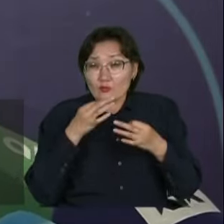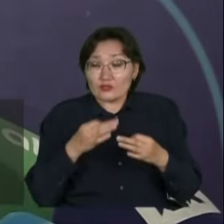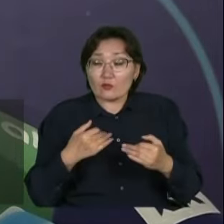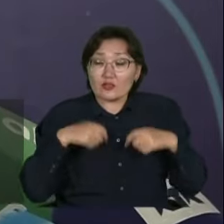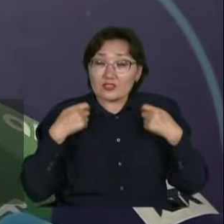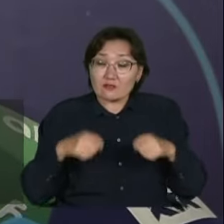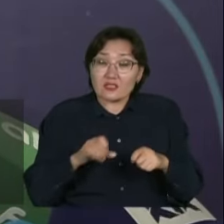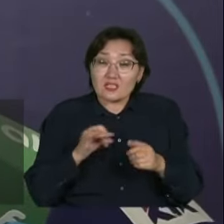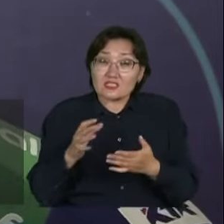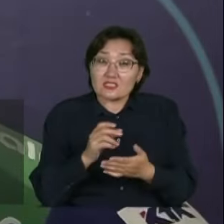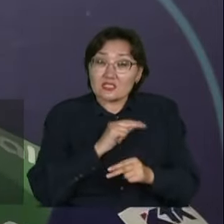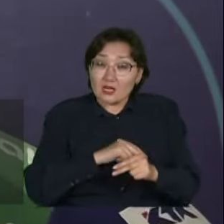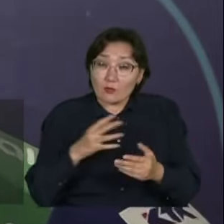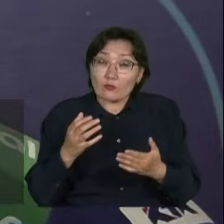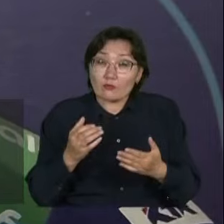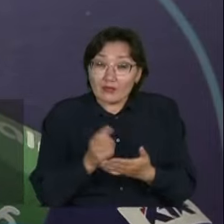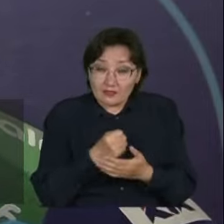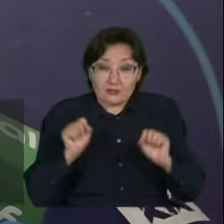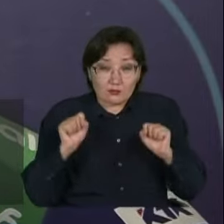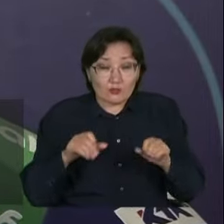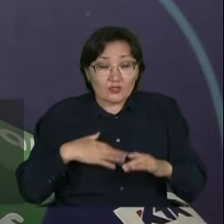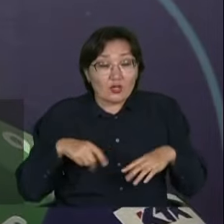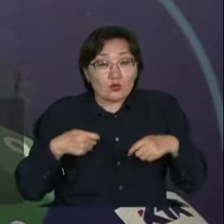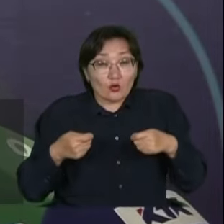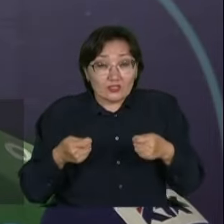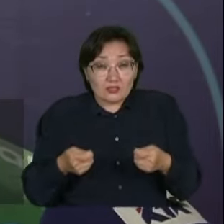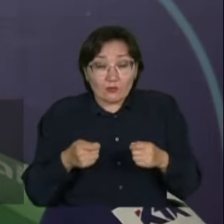продавать и зарабатывать. То есть мы не только даем на